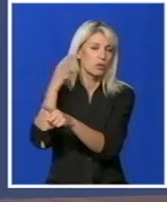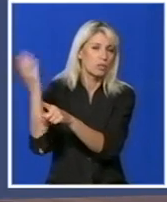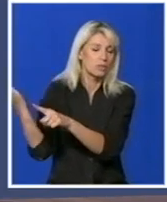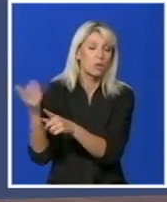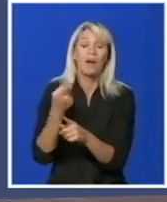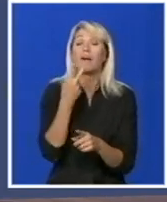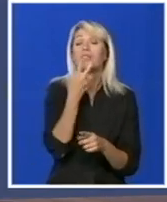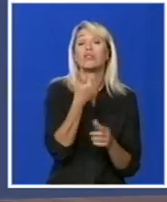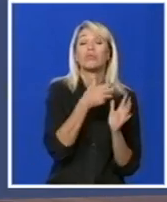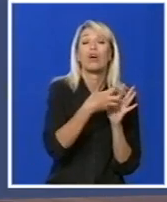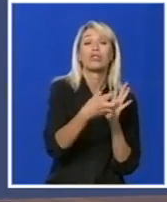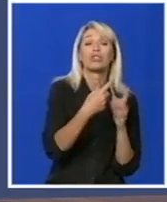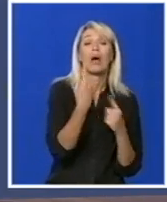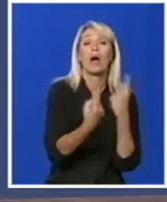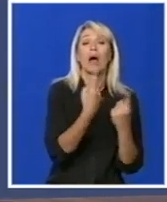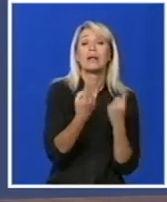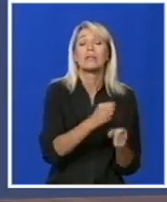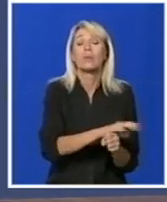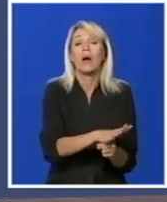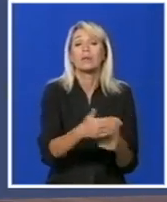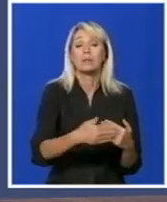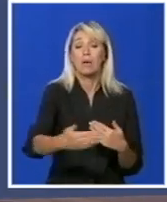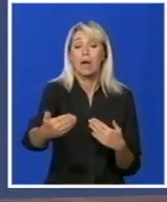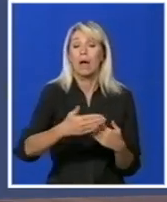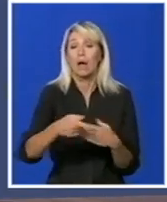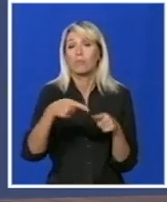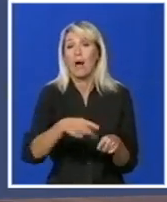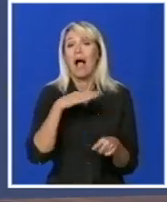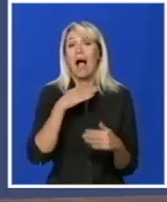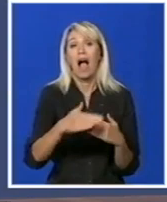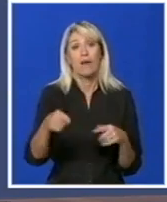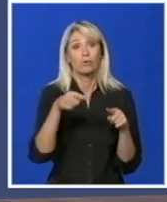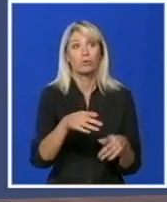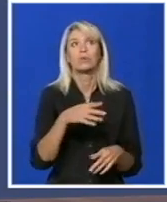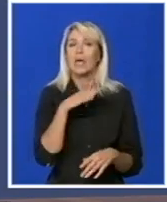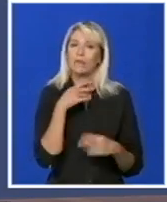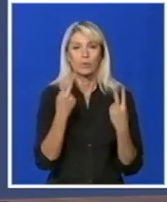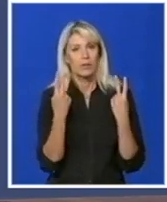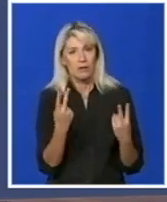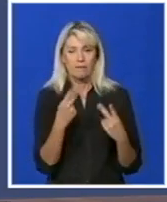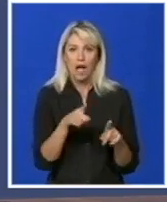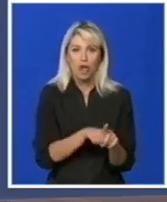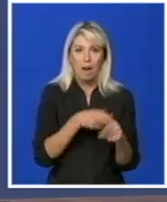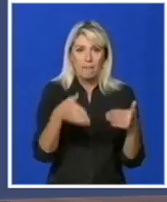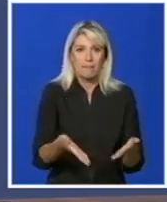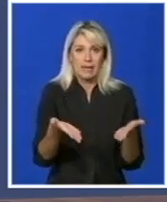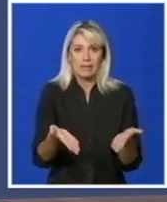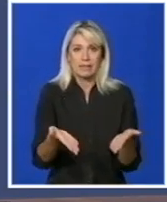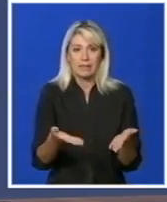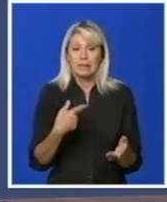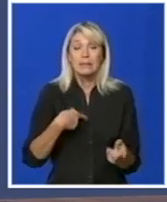dešavati u narednim danima, pogotovo u ovom mesecu koji nam je veoma bitan, kao što ste čuli, mi moramo da,